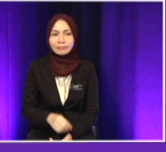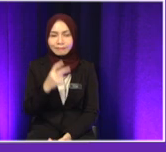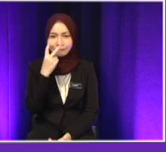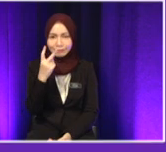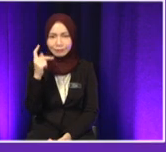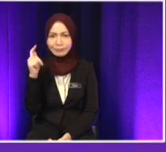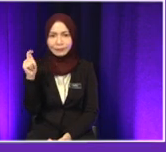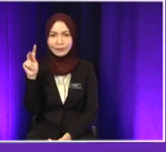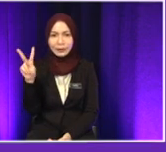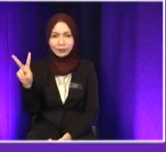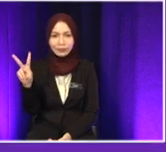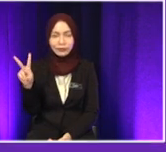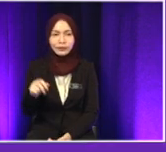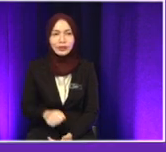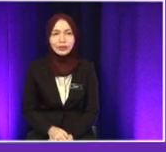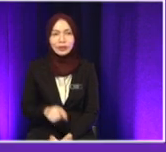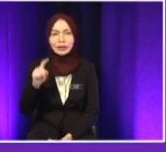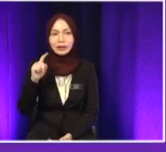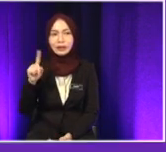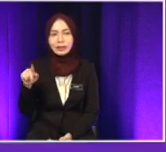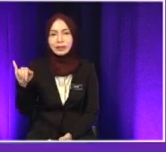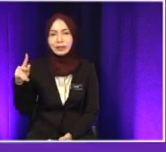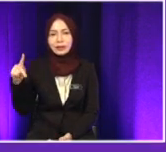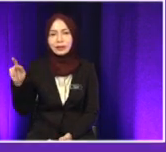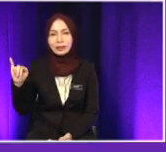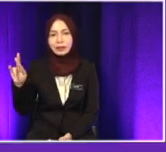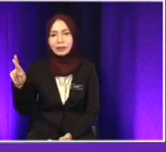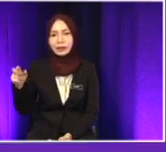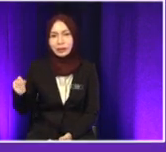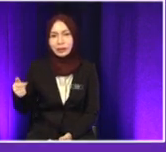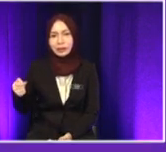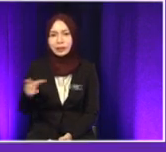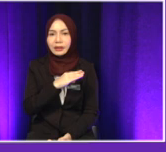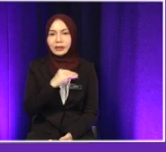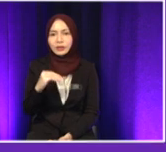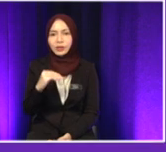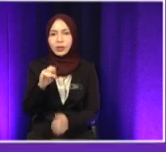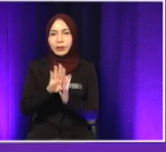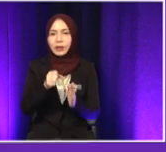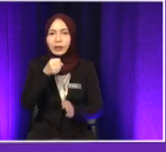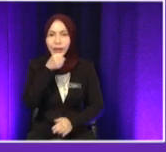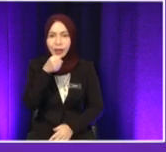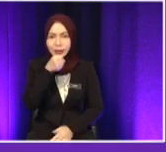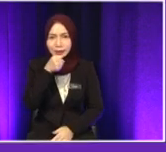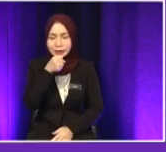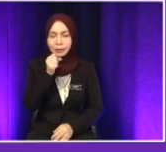dzikir tarian menyanyi jadi ini adalah kategori